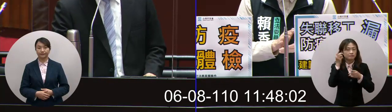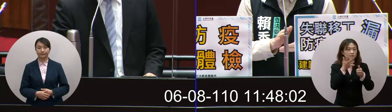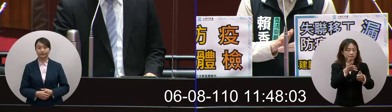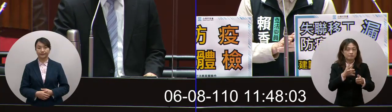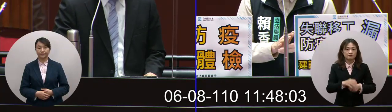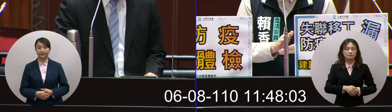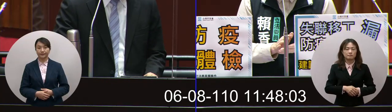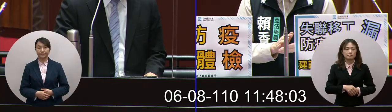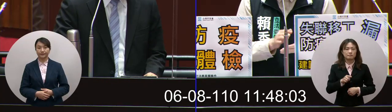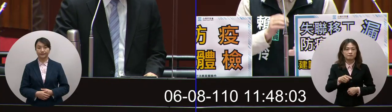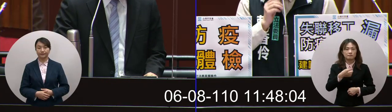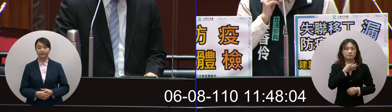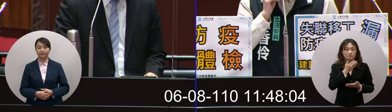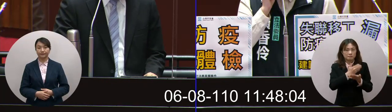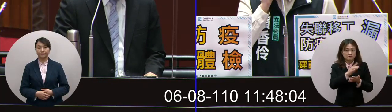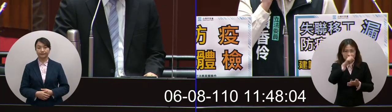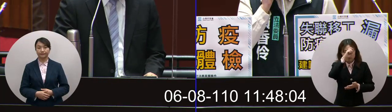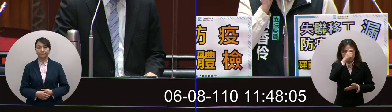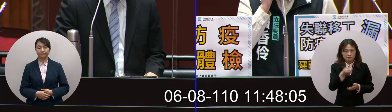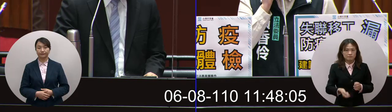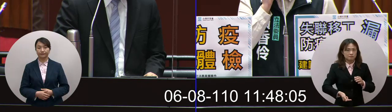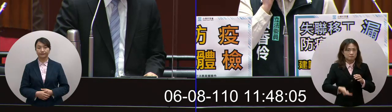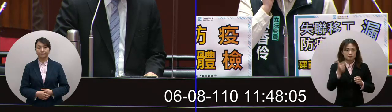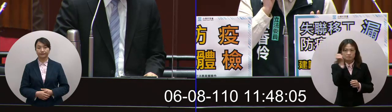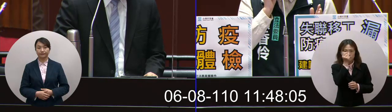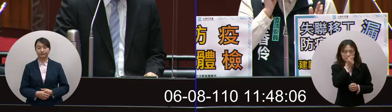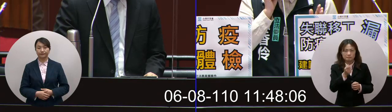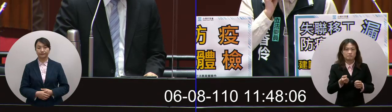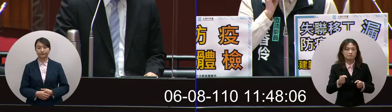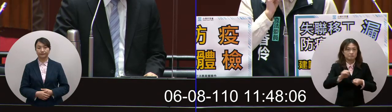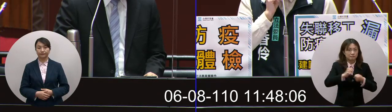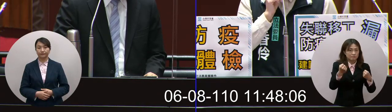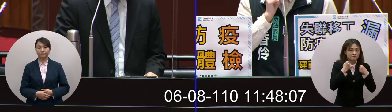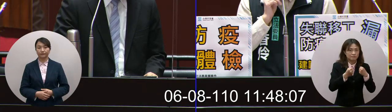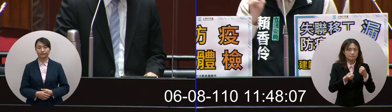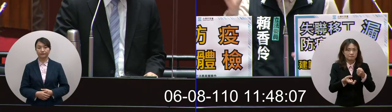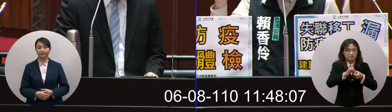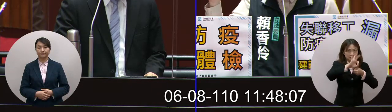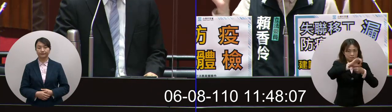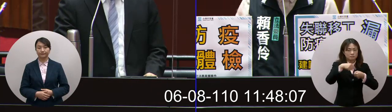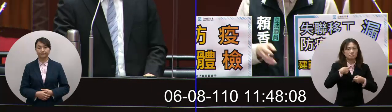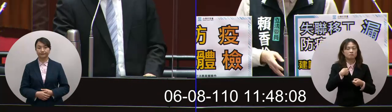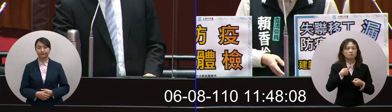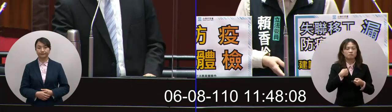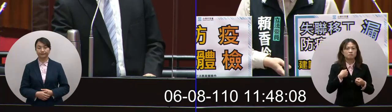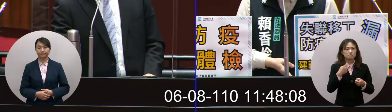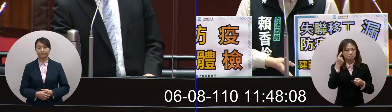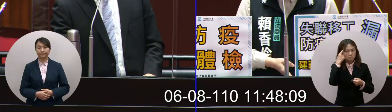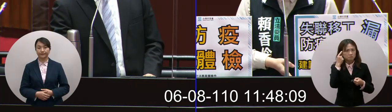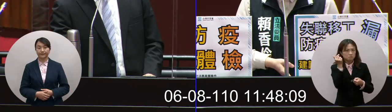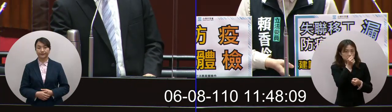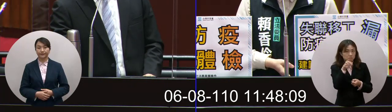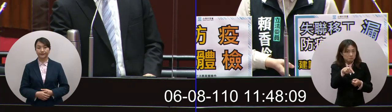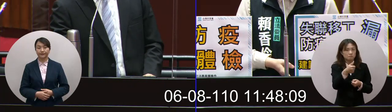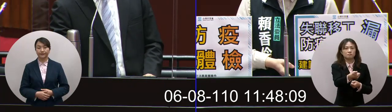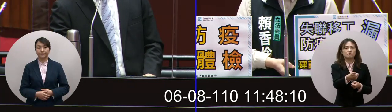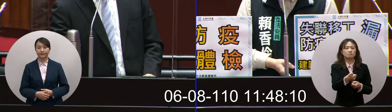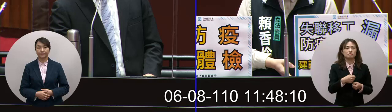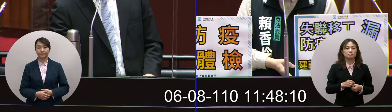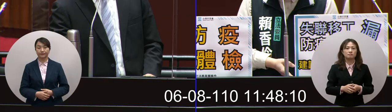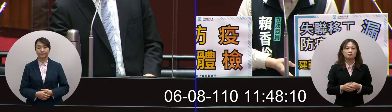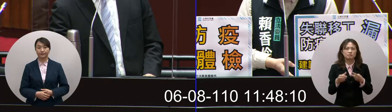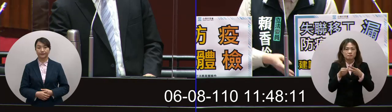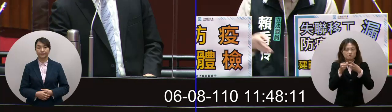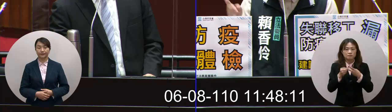加快、加强、加码。那加快我们是同意的，但是有关于对象的部分，以这个纾困急难救助的对象为例